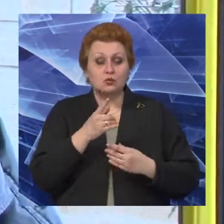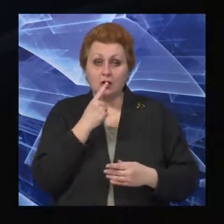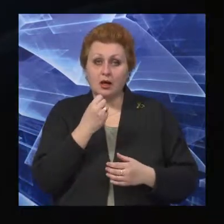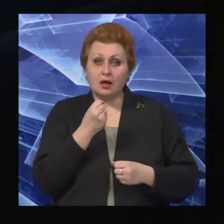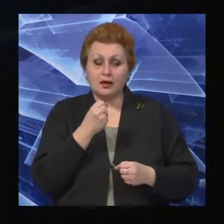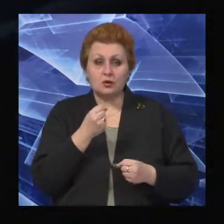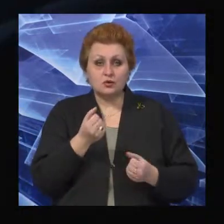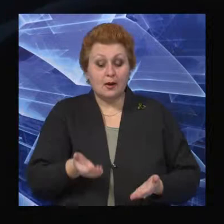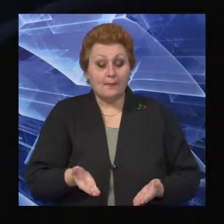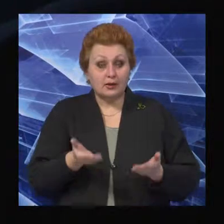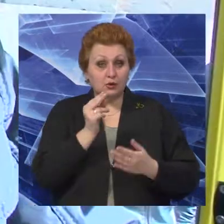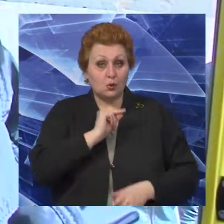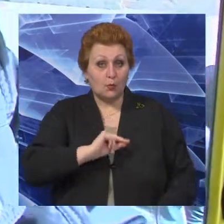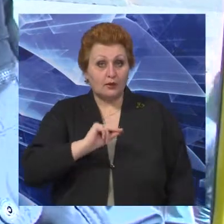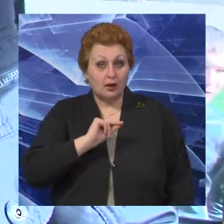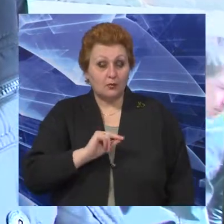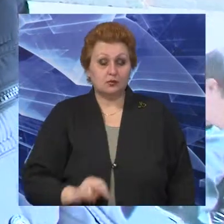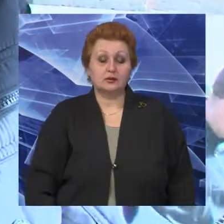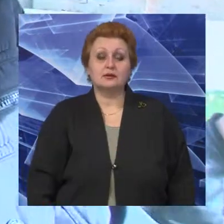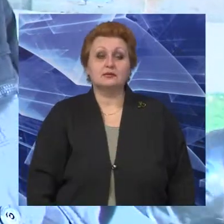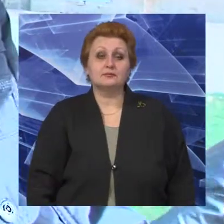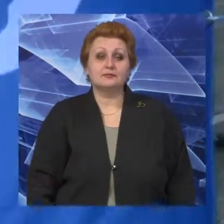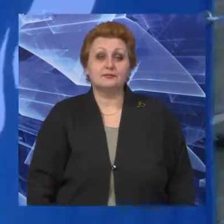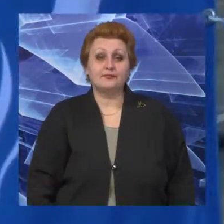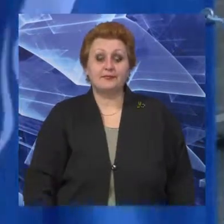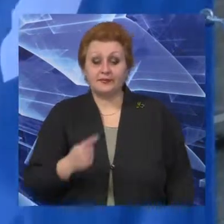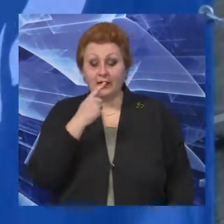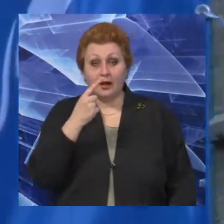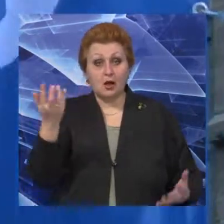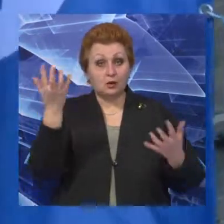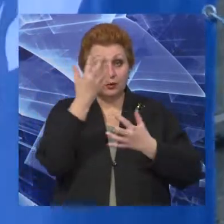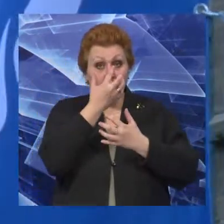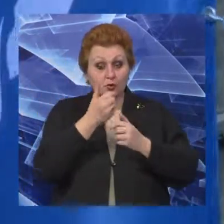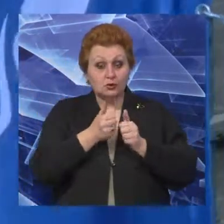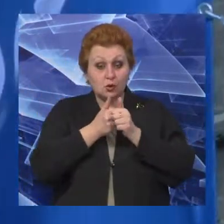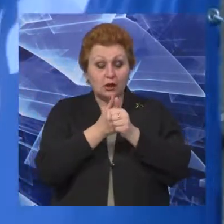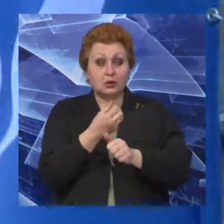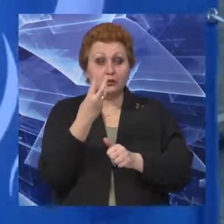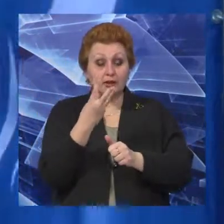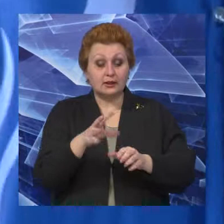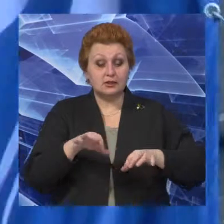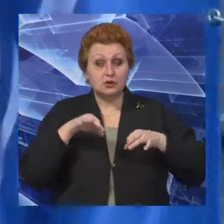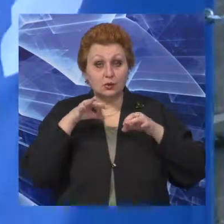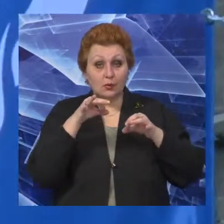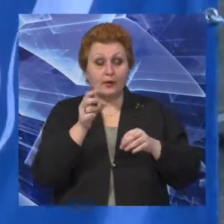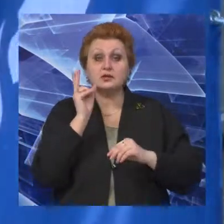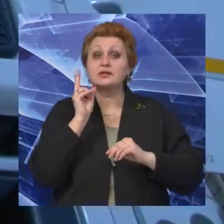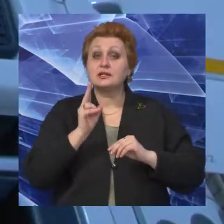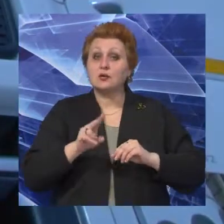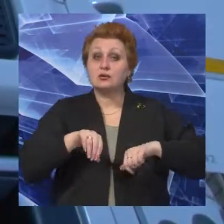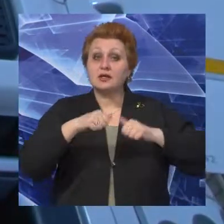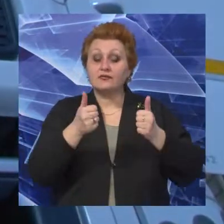надежные, подъем работает. Это народная машина, я вам скажу. Накануне ночью в краевом центре колонна из 3 грузовиков